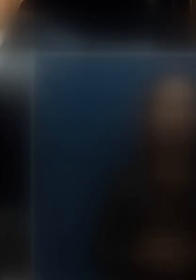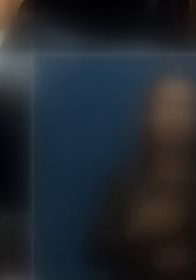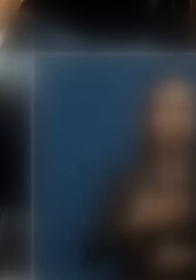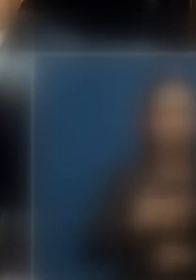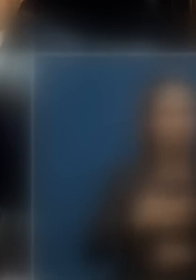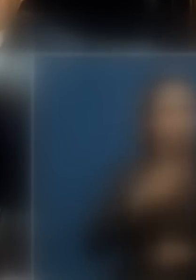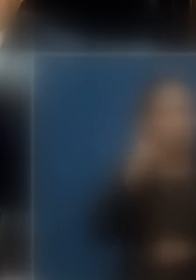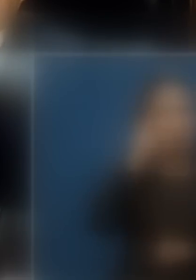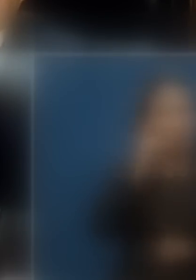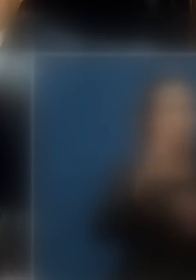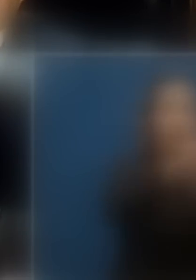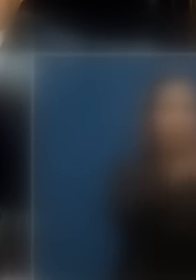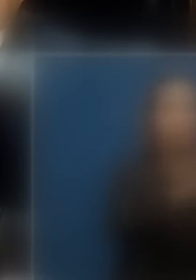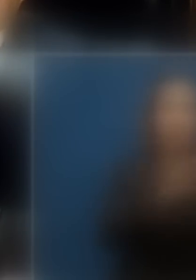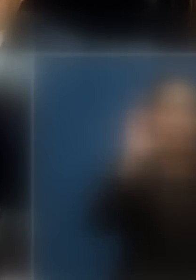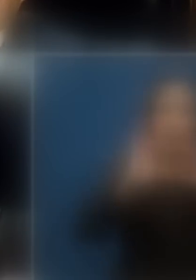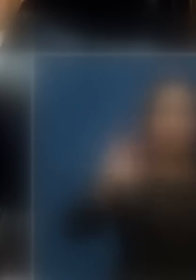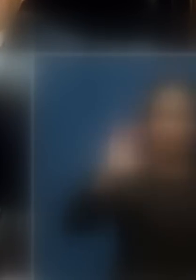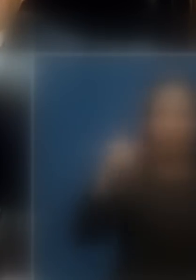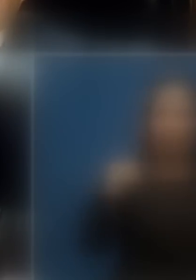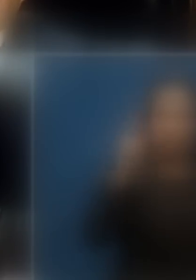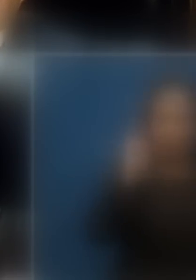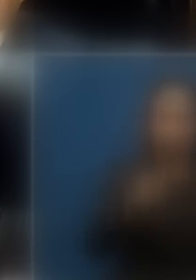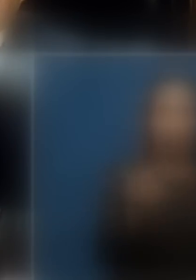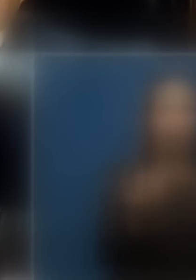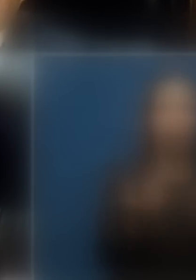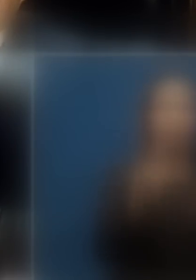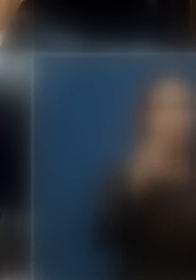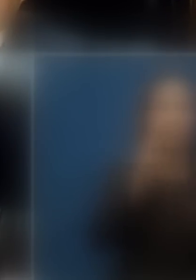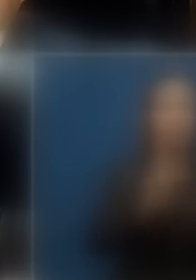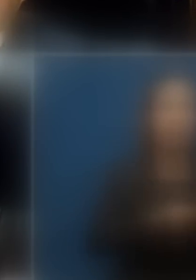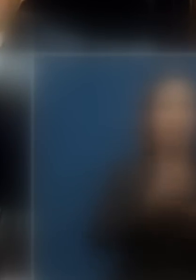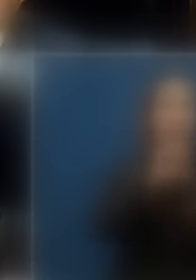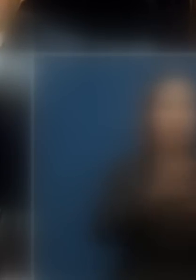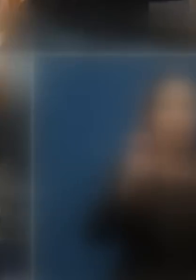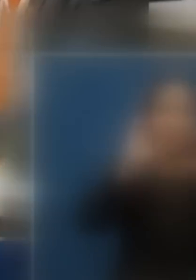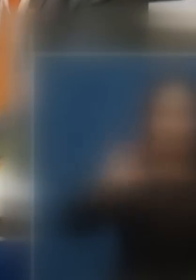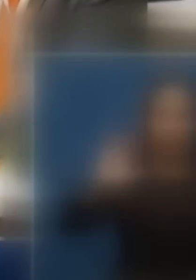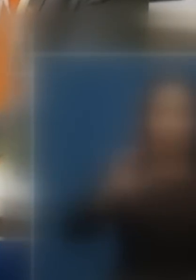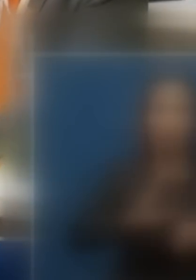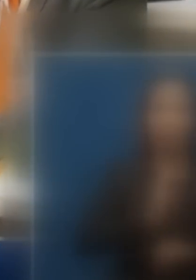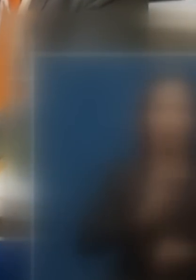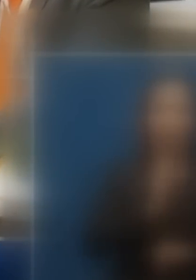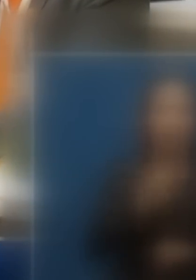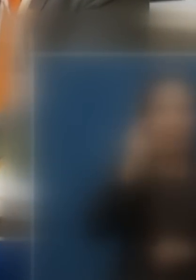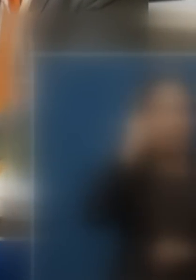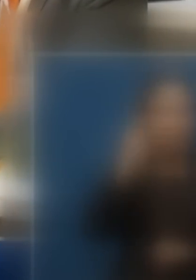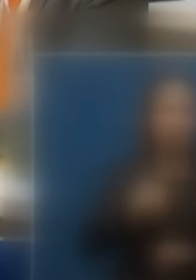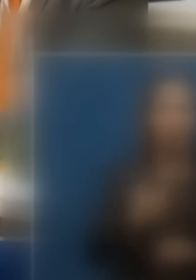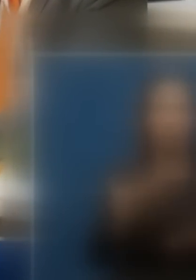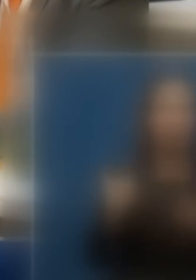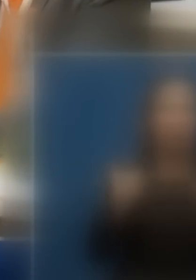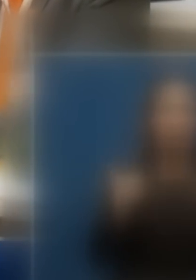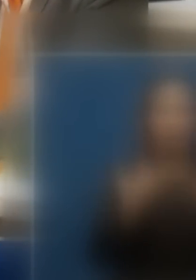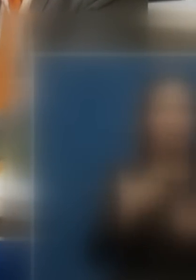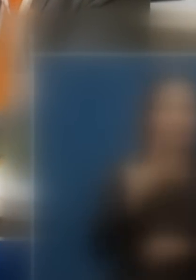าระเบียบราชการเนี่ยก็คงต้องรอหนังสือราชการมาอย่างเป็นทางการก่อนครับไม่ต้องแสดงอาการกายเฮี้ยนกระ